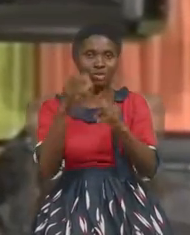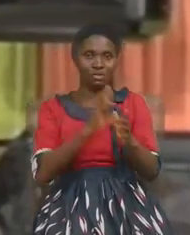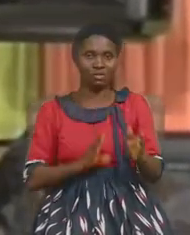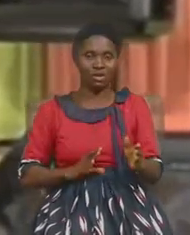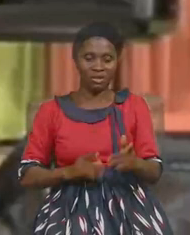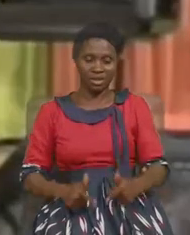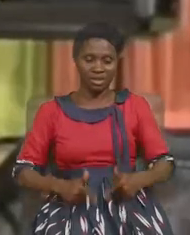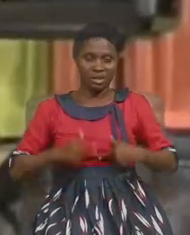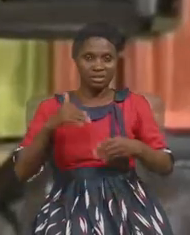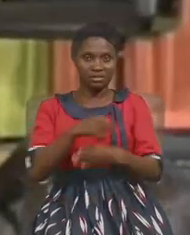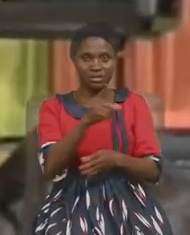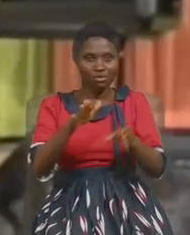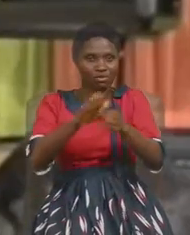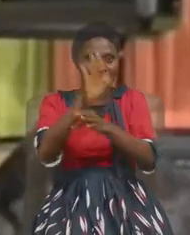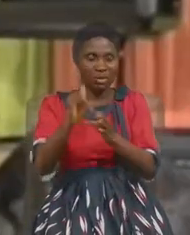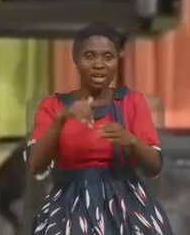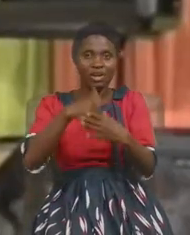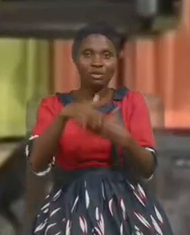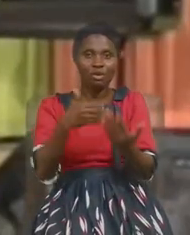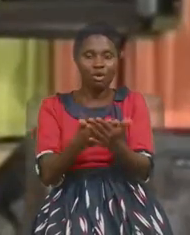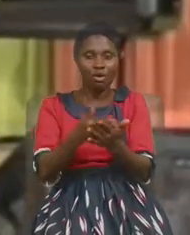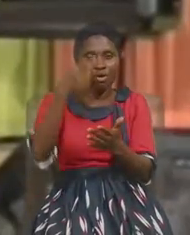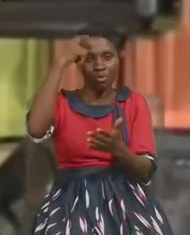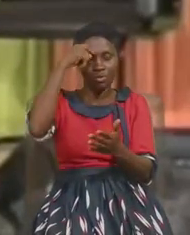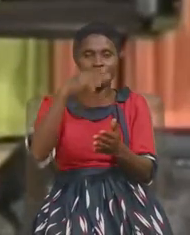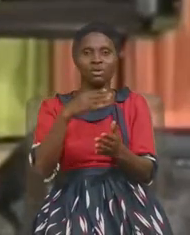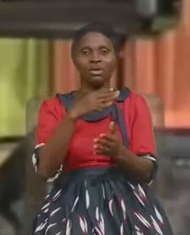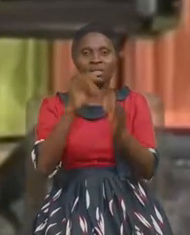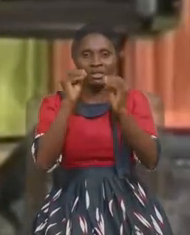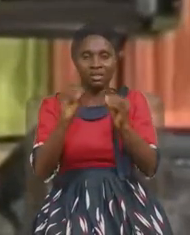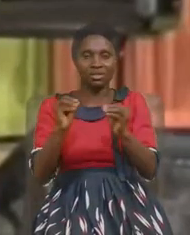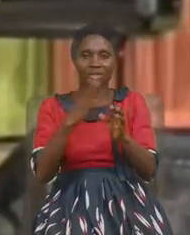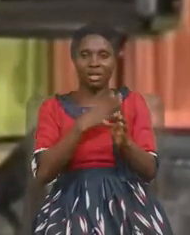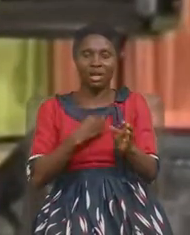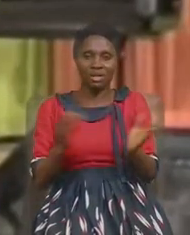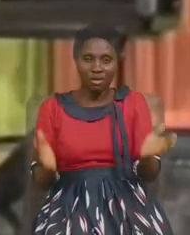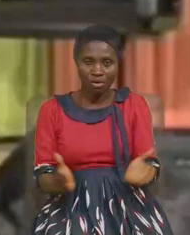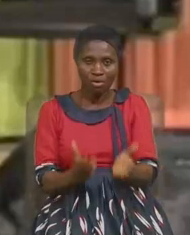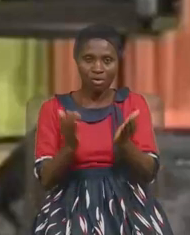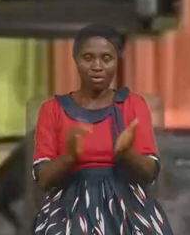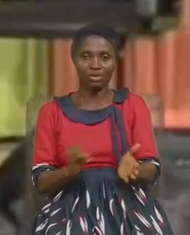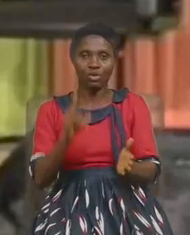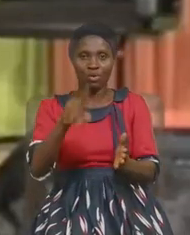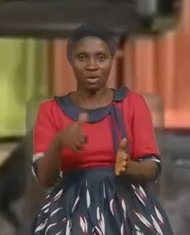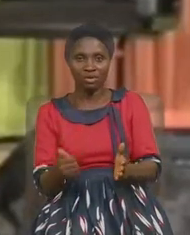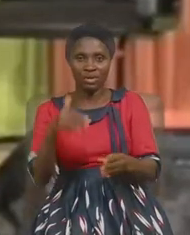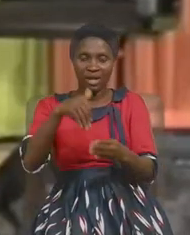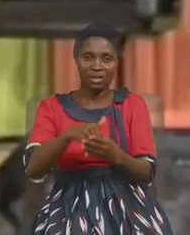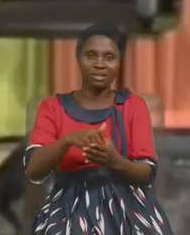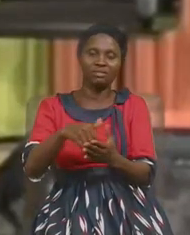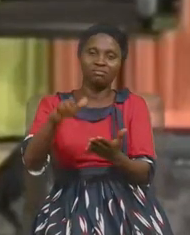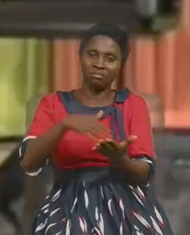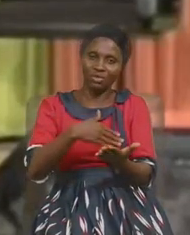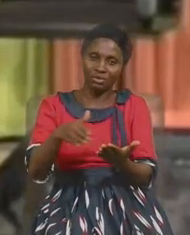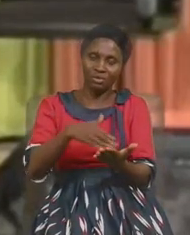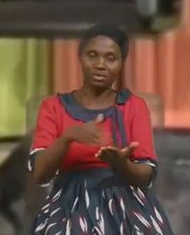en vous. Instruisez-vous et exhortez-vous les uns les autres en toute sagesse. Pas des psaumes, pas